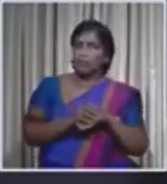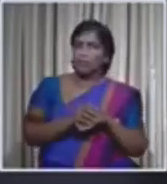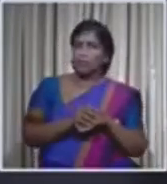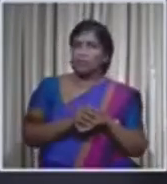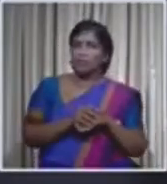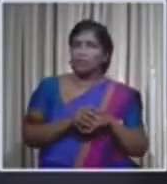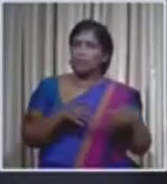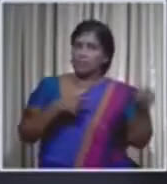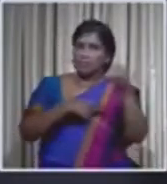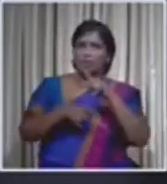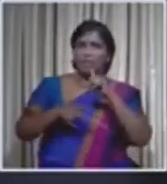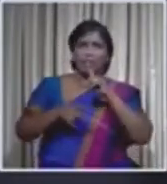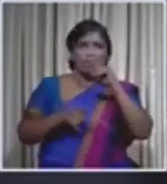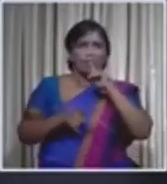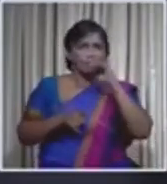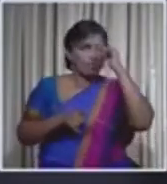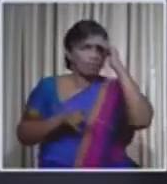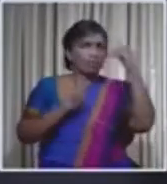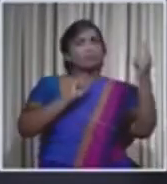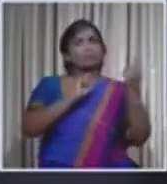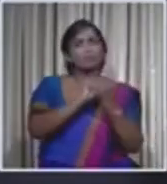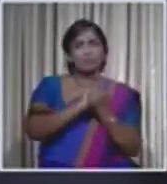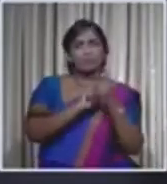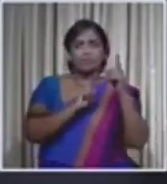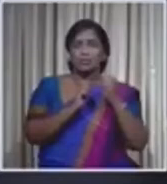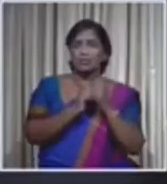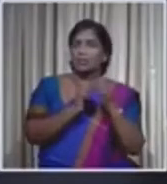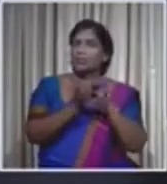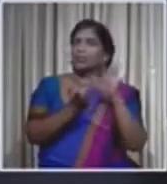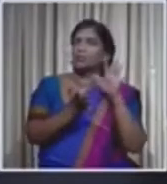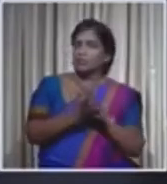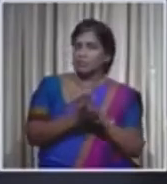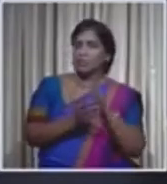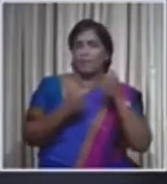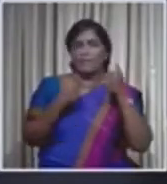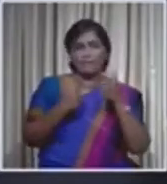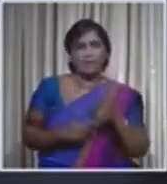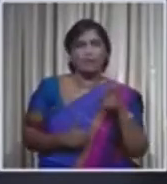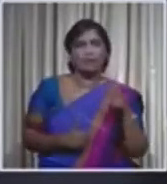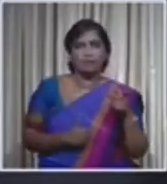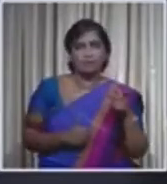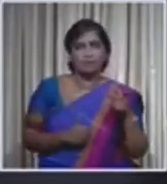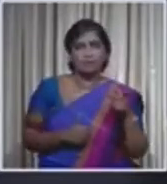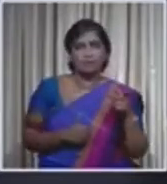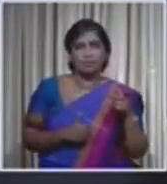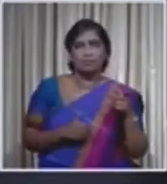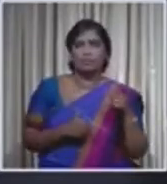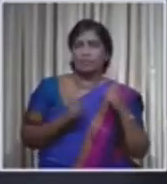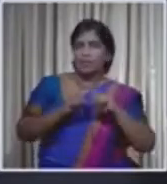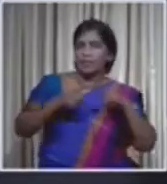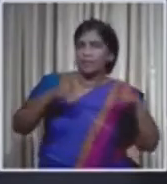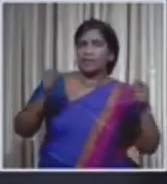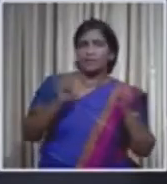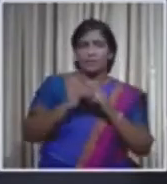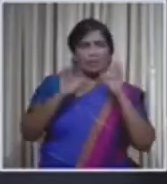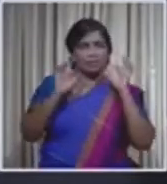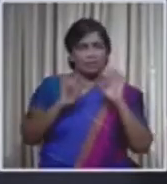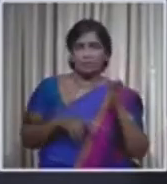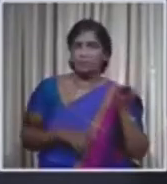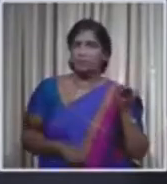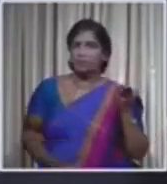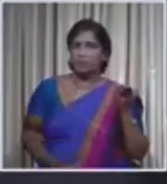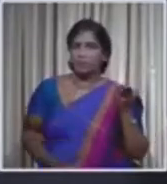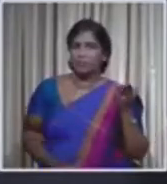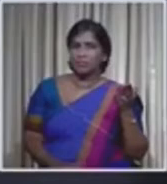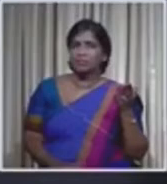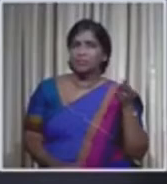ප්‍රසිද්ධිය නැත්නම් කතානායකතුමා මුණ ගැහිලා එතනින් අරගත්තාම මම හිතන්නේ වඩා ලේසි වෙනත් මාර්ග වලට යන්න නැතු මොකද